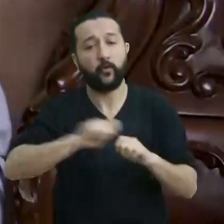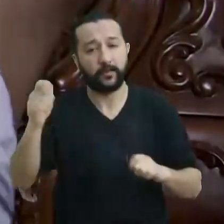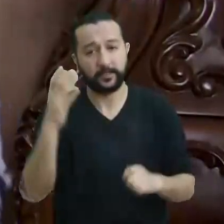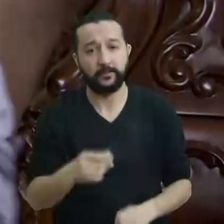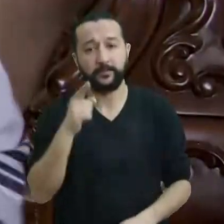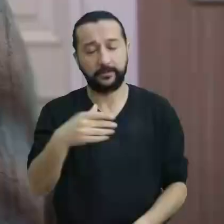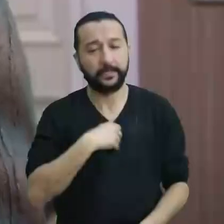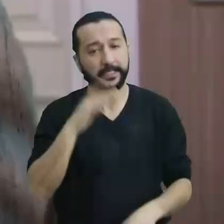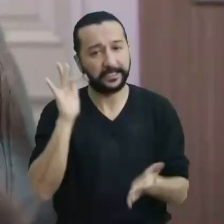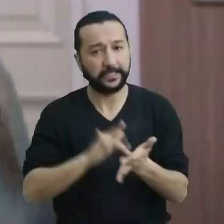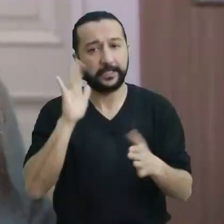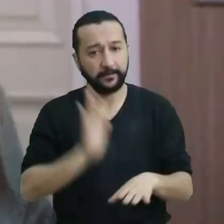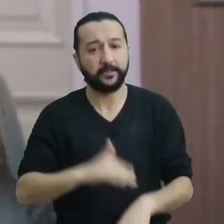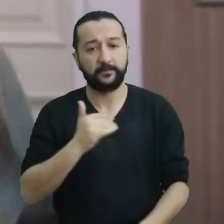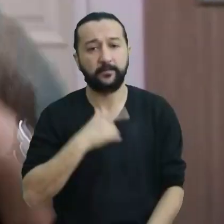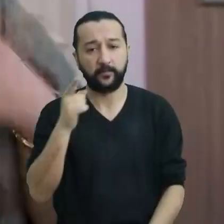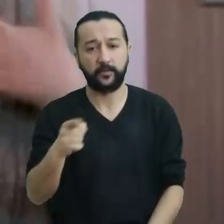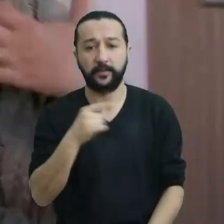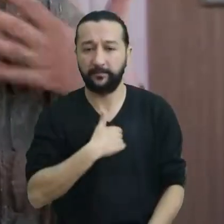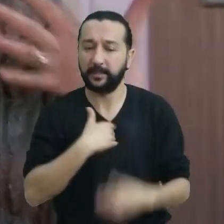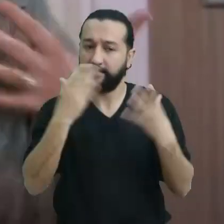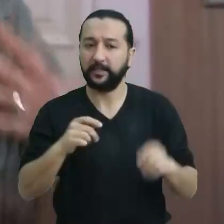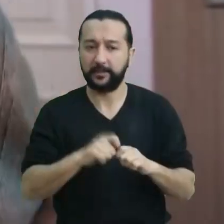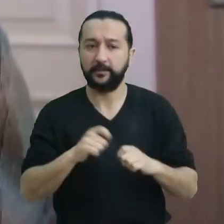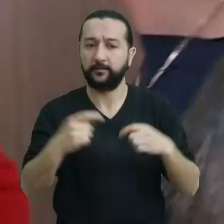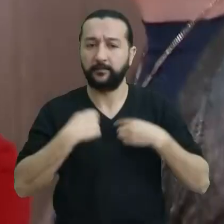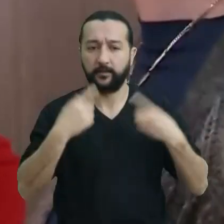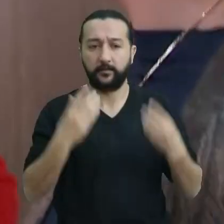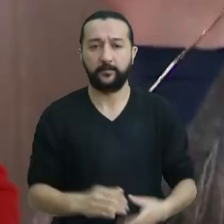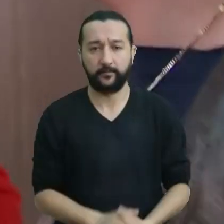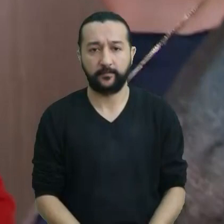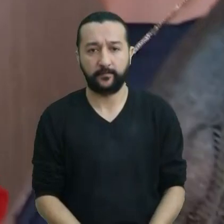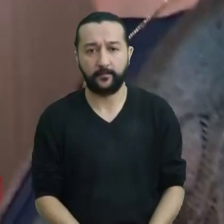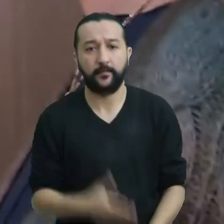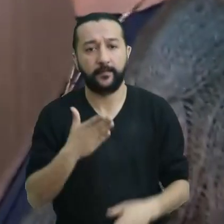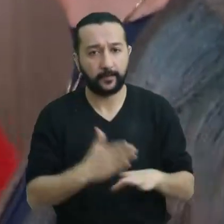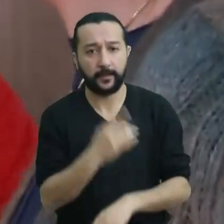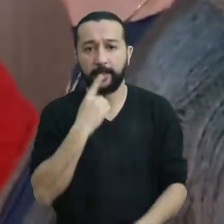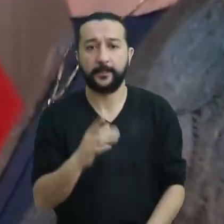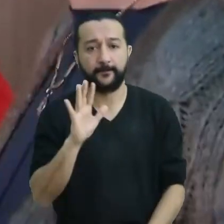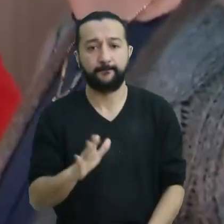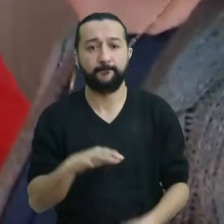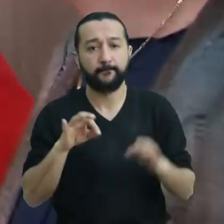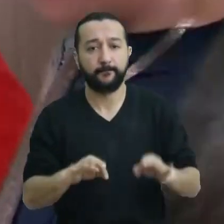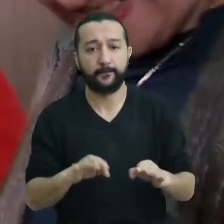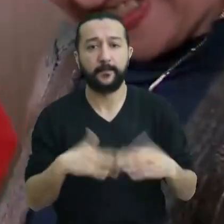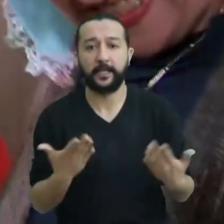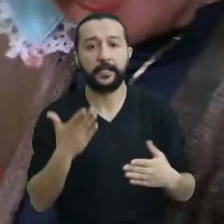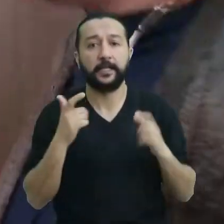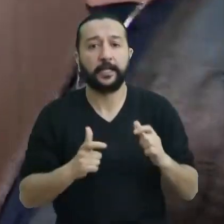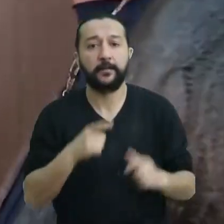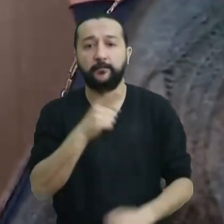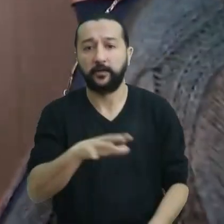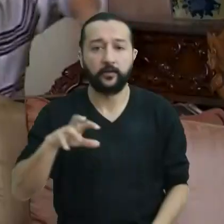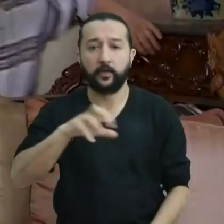koparacağım. Bizzat koparacağım ben bunun kafasını. Bana bırakın siz bu işi, bana bırakın. Lan Doğru diyorsun da şimdi nerede